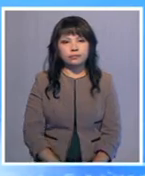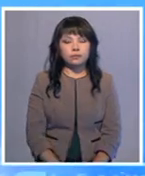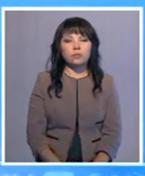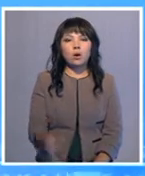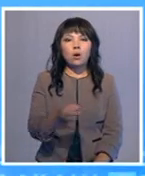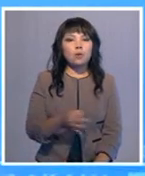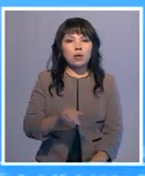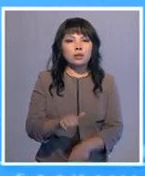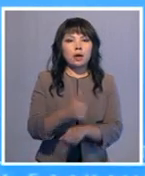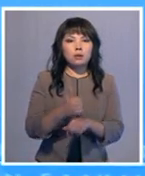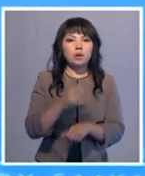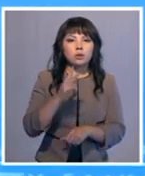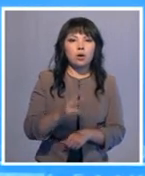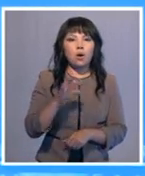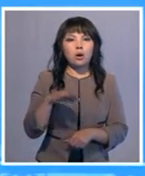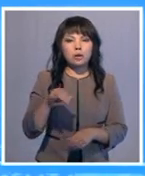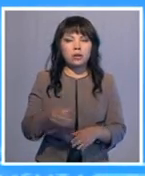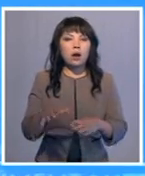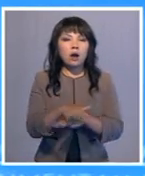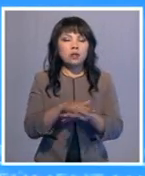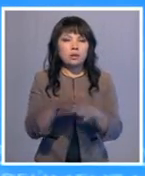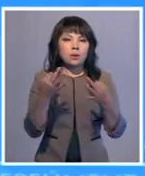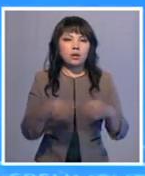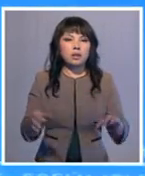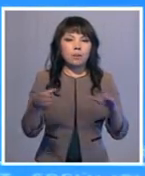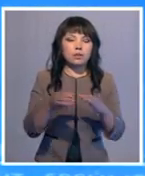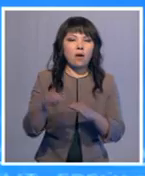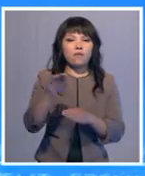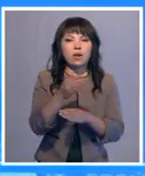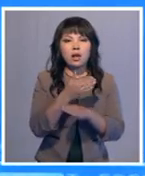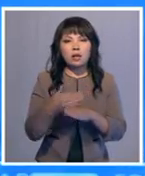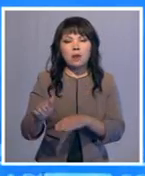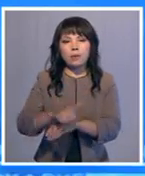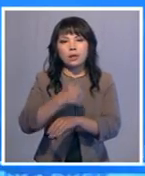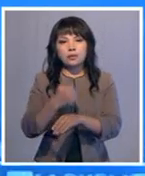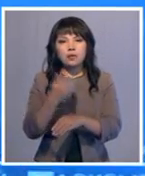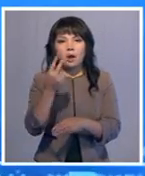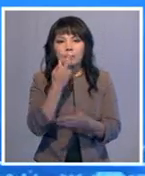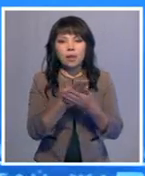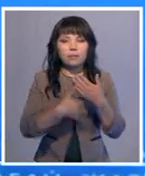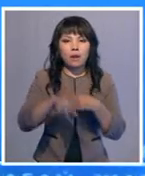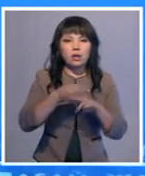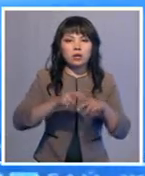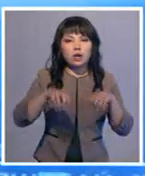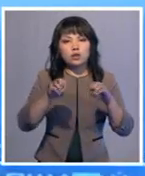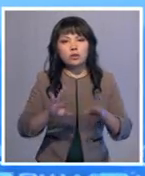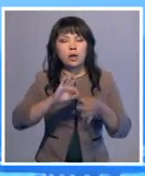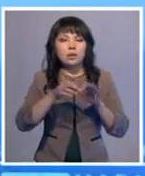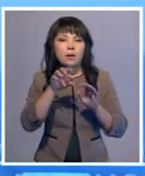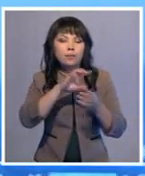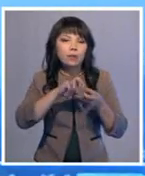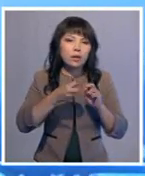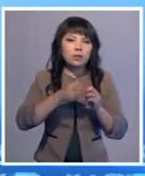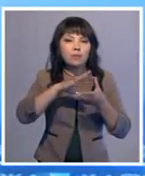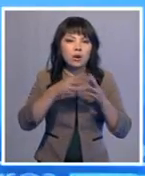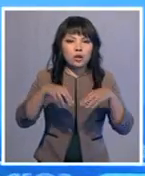Облыстық әкімдері, Нұр Отан халықтық демократиялық партиясының филиал басшылары кез келген мәселені жергілікті жерде шешу олардың басты міндеті.